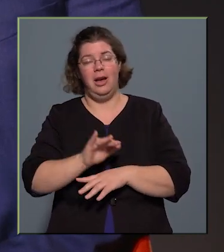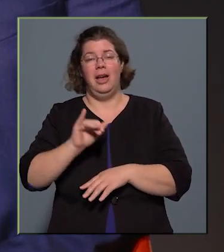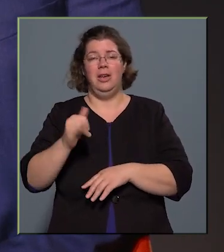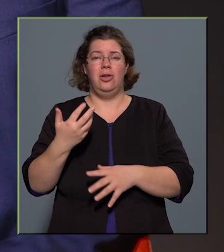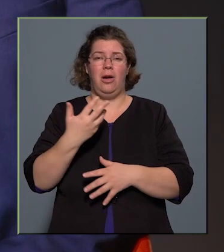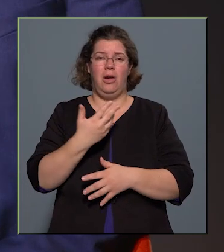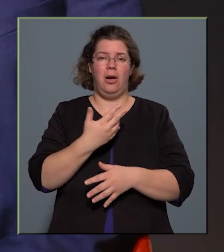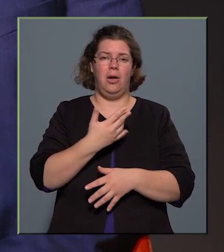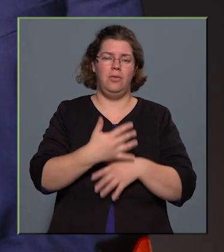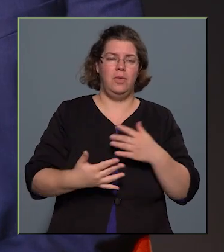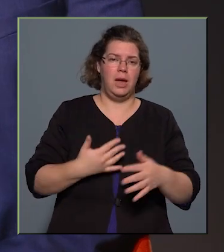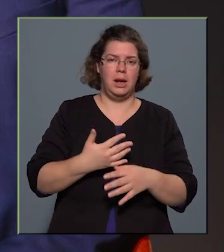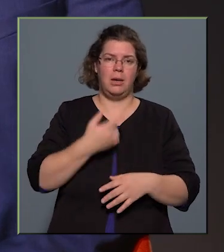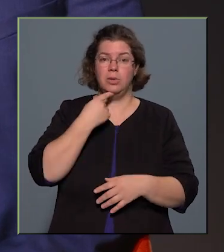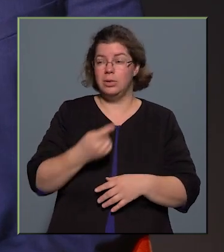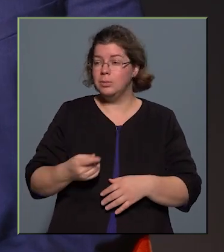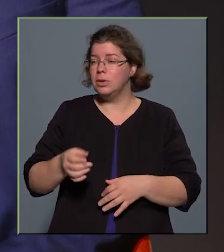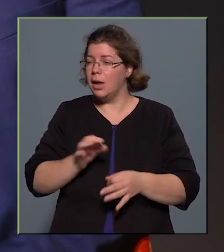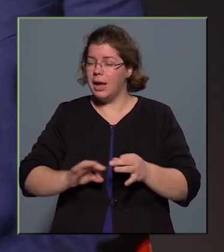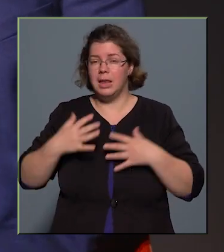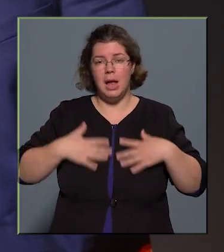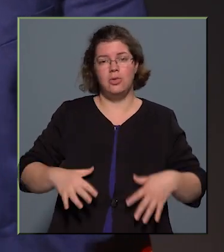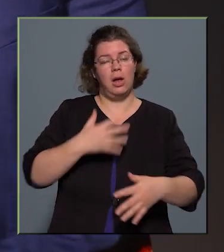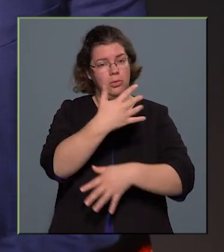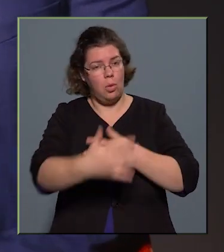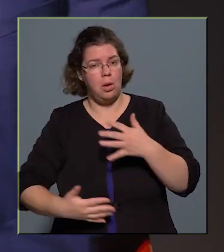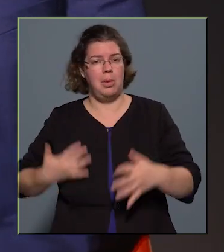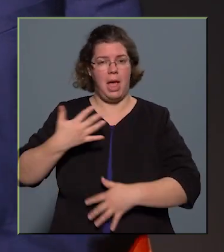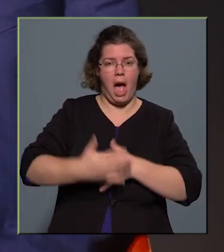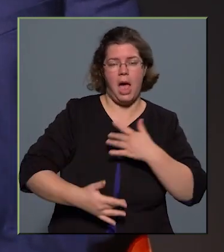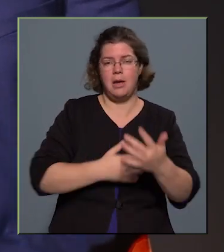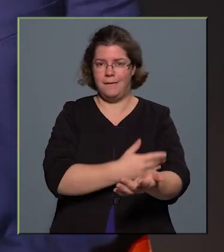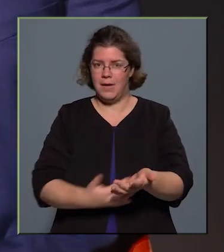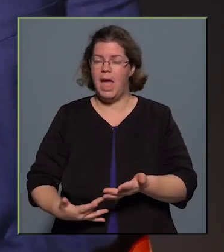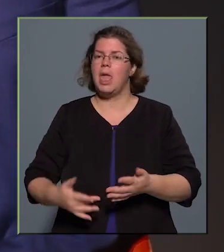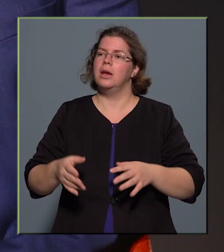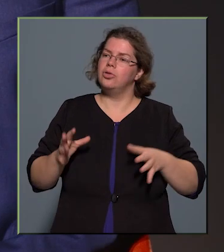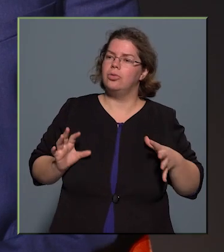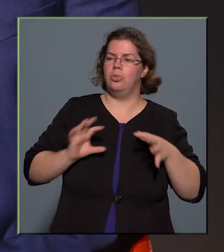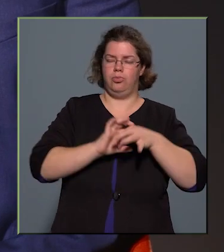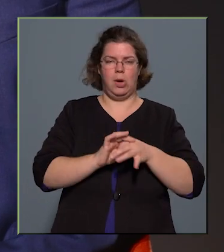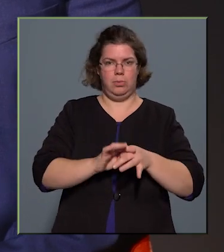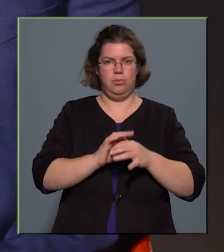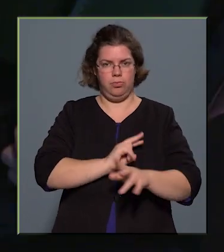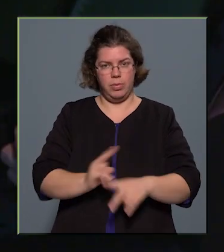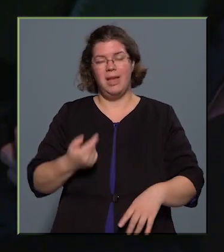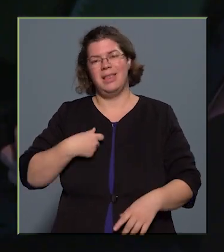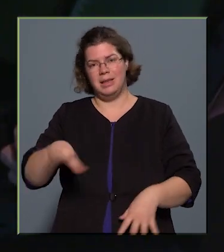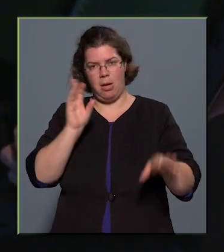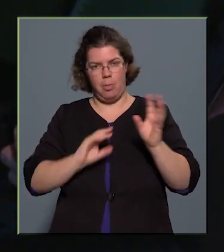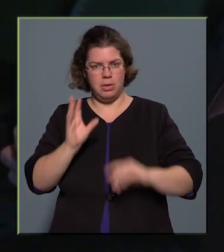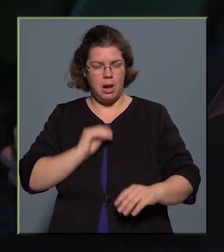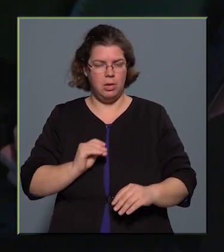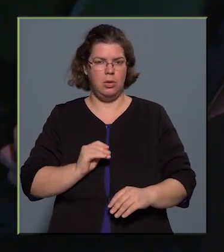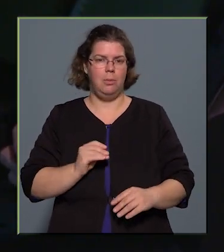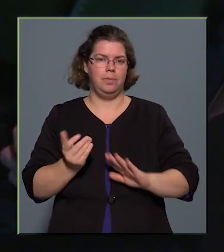mondanám, ami az egész testet körüljár, és ugye ebből is dolgozik, és ezek nagyon szorosan összefüggnek egymással. Tehát az én tapasztalatom az ugye